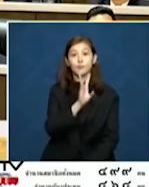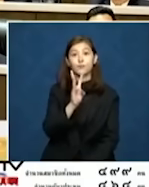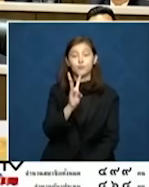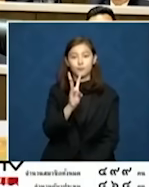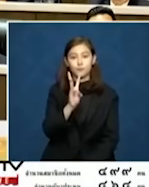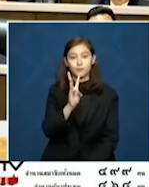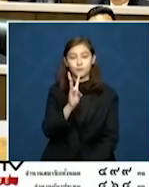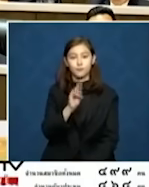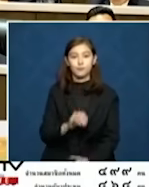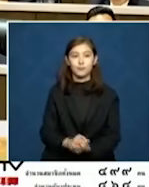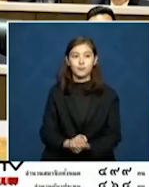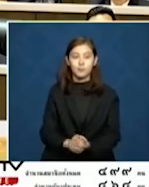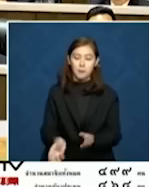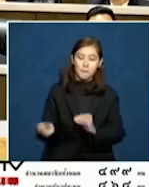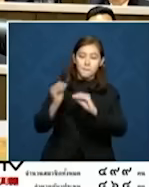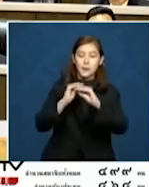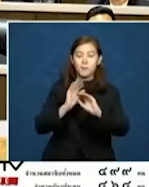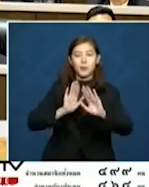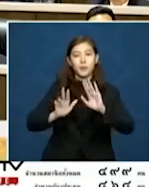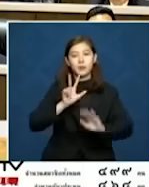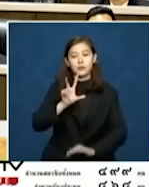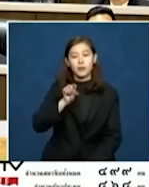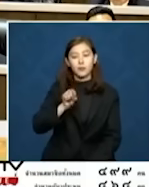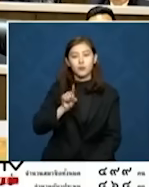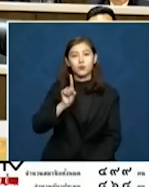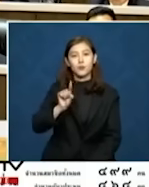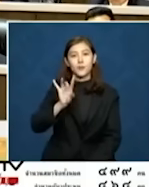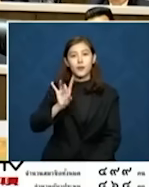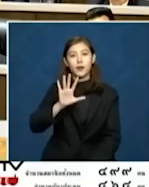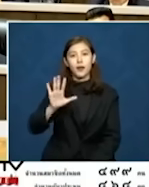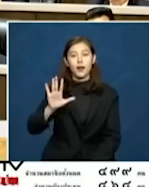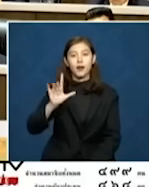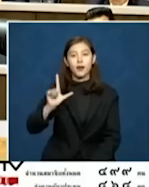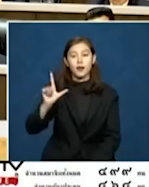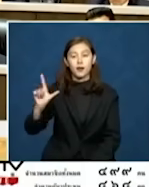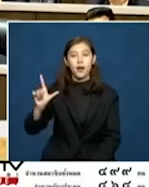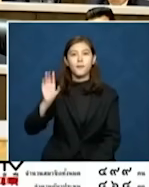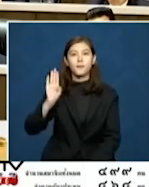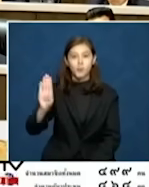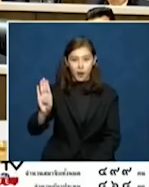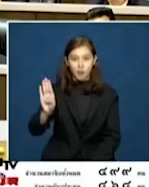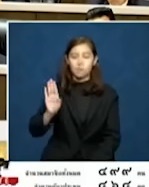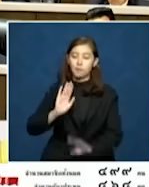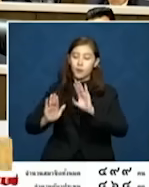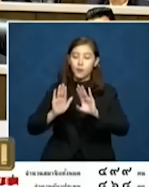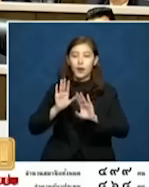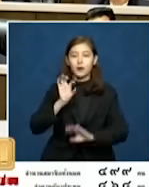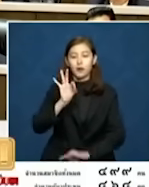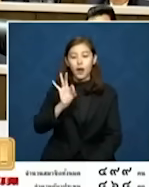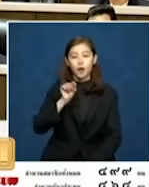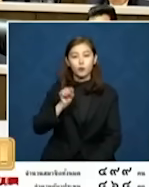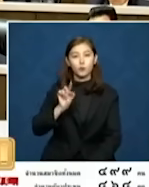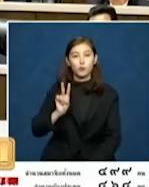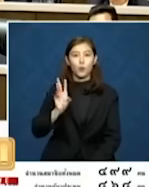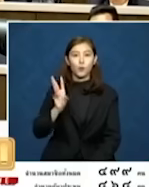าดเนี่ยเขาไปชี้ถึงกระทรวงพม. ก็ที่เราบอก กระทรวงศึกษาธิการกระทรวงสาธารณสุขไอ้ส่วน3เกินก็คือเรื่องของกระทรวงคมนา